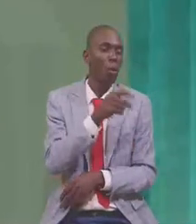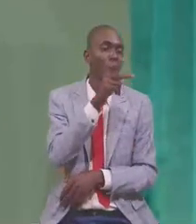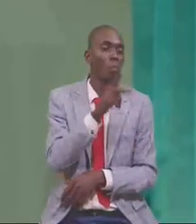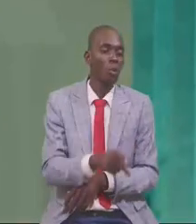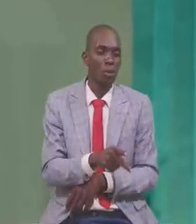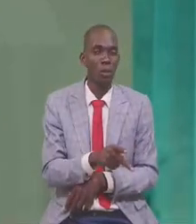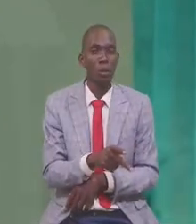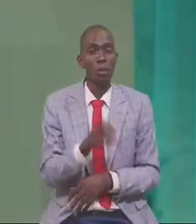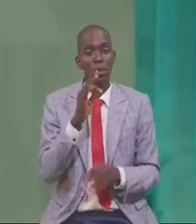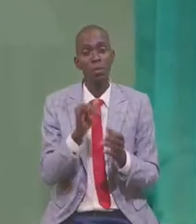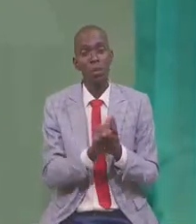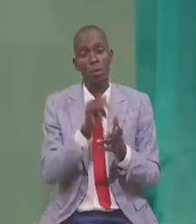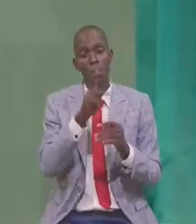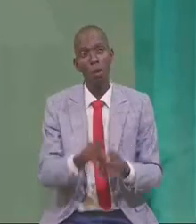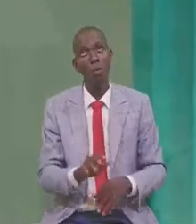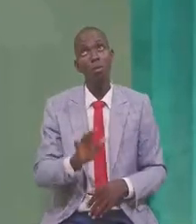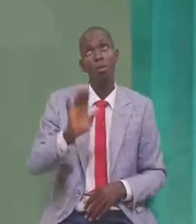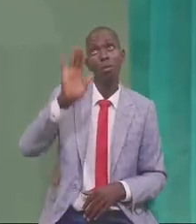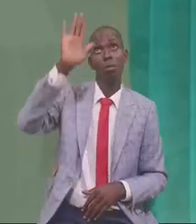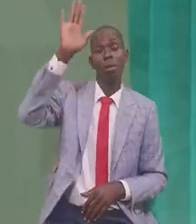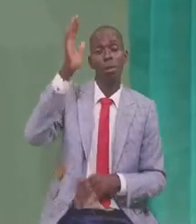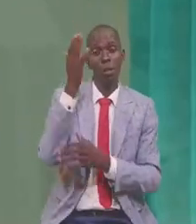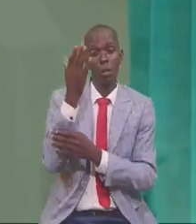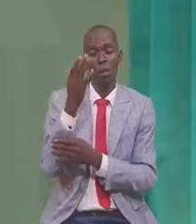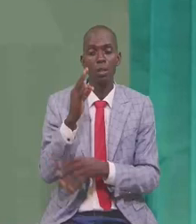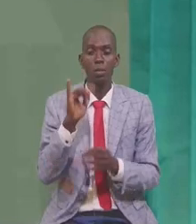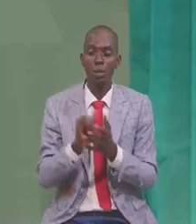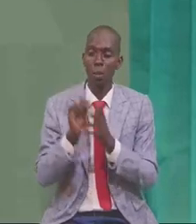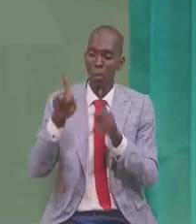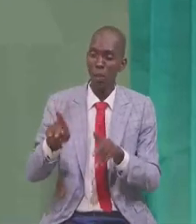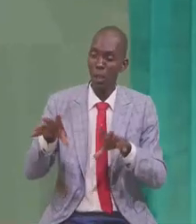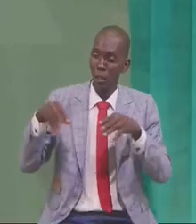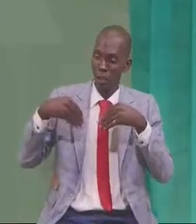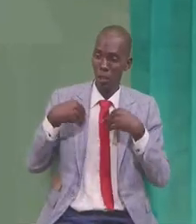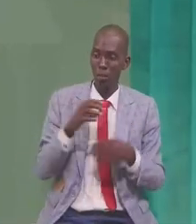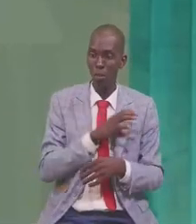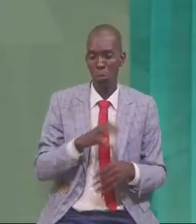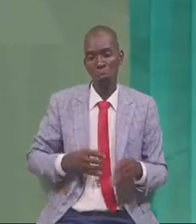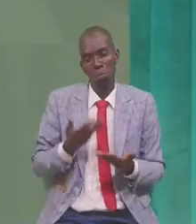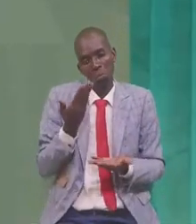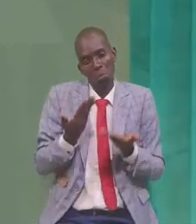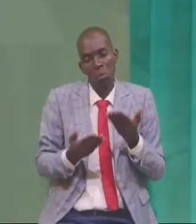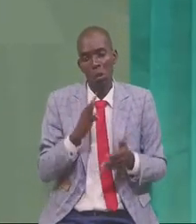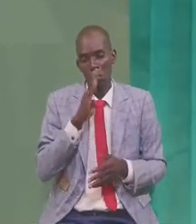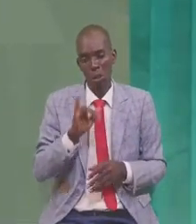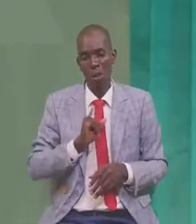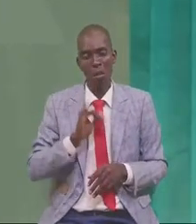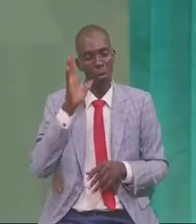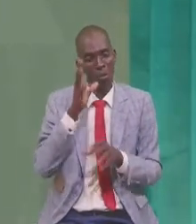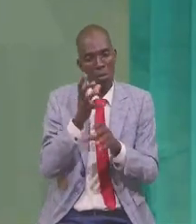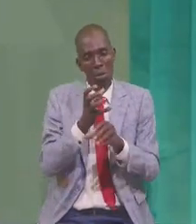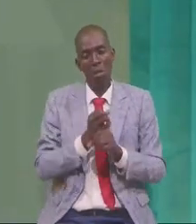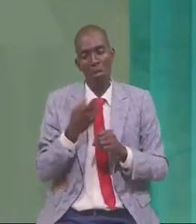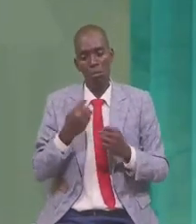s'il lève sa main, s'il donne sa vie à Christ, peut-être j'aurai le courage. Et si